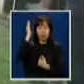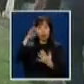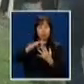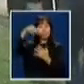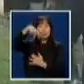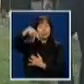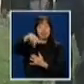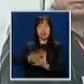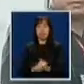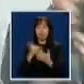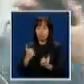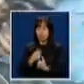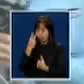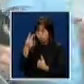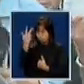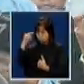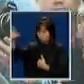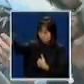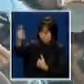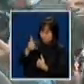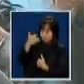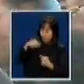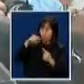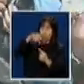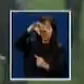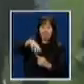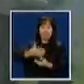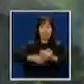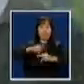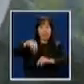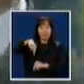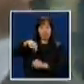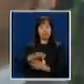ตอนนี้ท่านนายกก็เดินทางมาถึงสถานที่นี้แล้วครับ